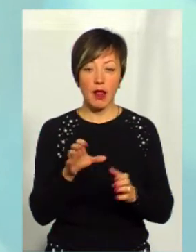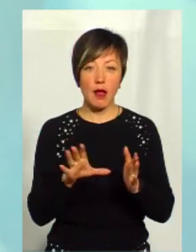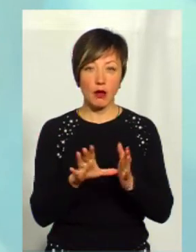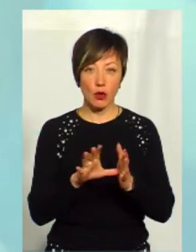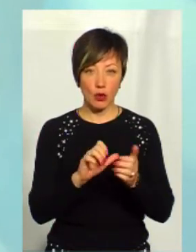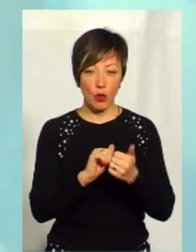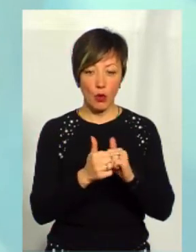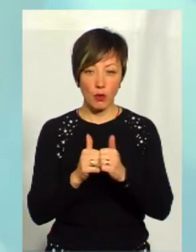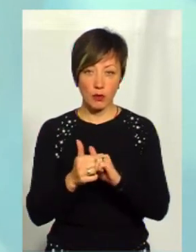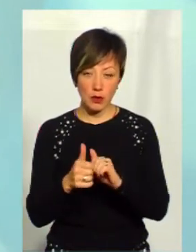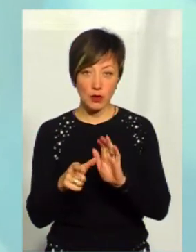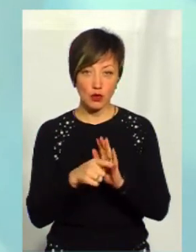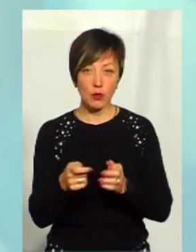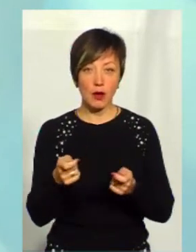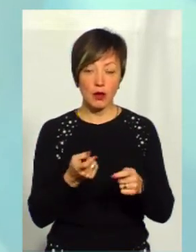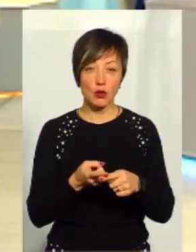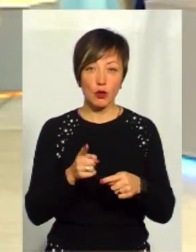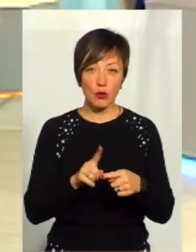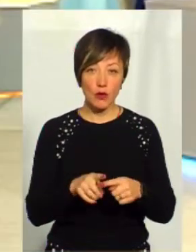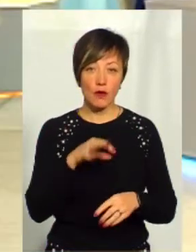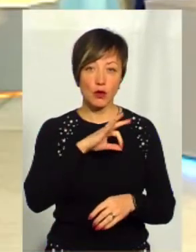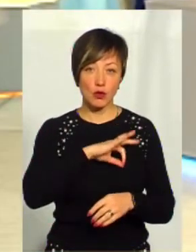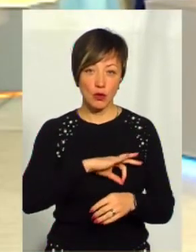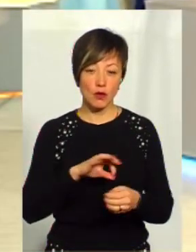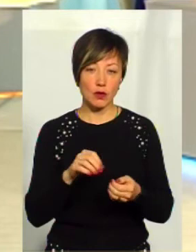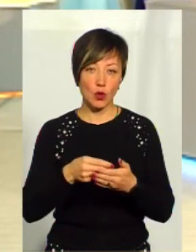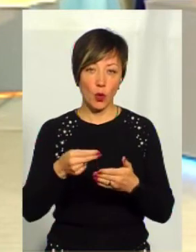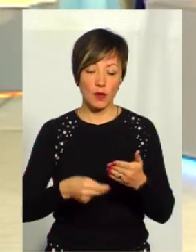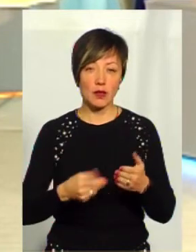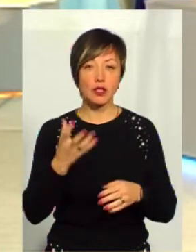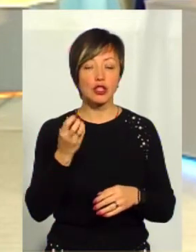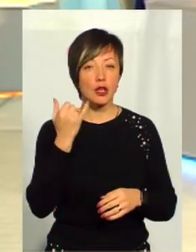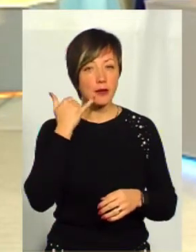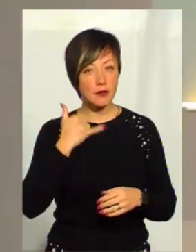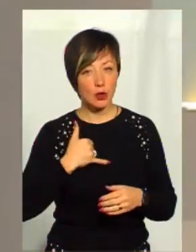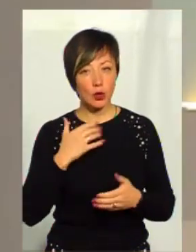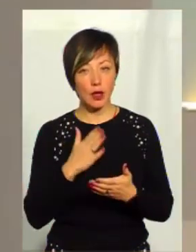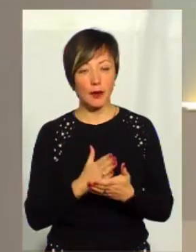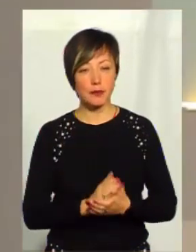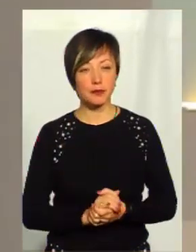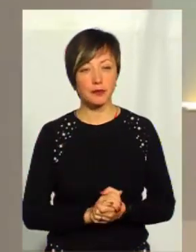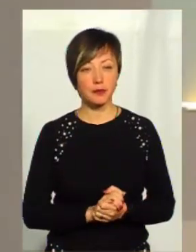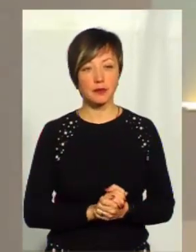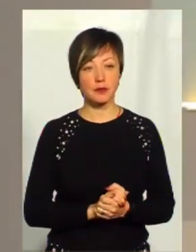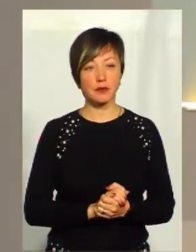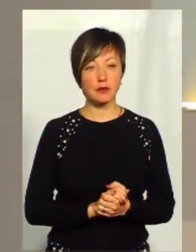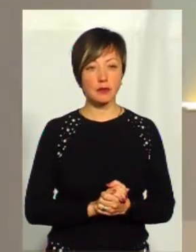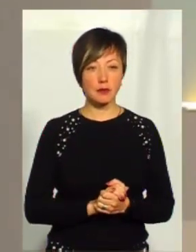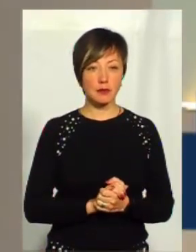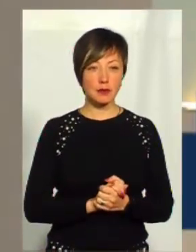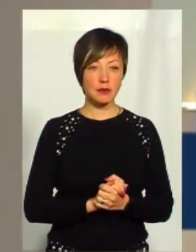електронний обмін, так, з управліннями, тому використовуються носії паперові. У нас є ще один дзвінок.